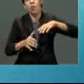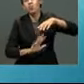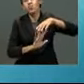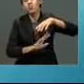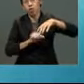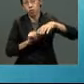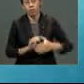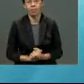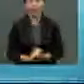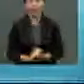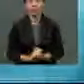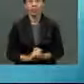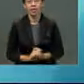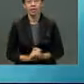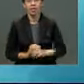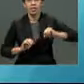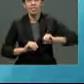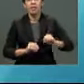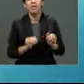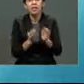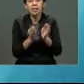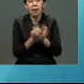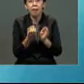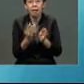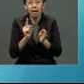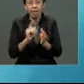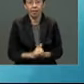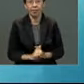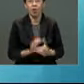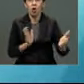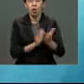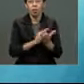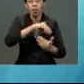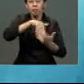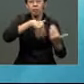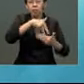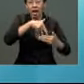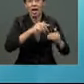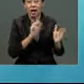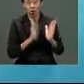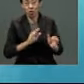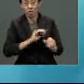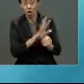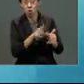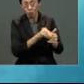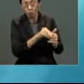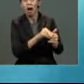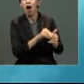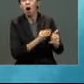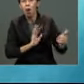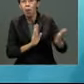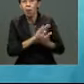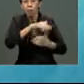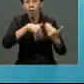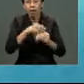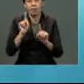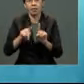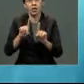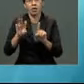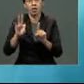ายมือก็เป็นสะสมก็ยังมากที่สุดก็คือสัมผัสใกล้ชิดกับผู้ป่วยยืนยันรายก่อนหน้าก็คือ